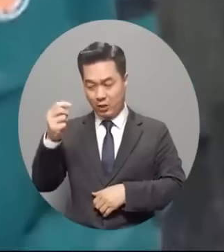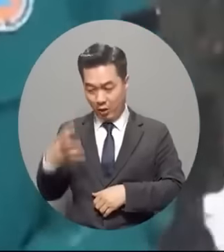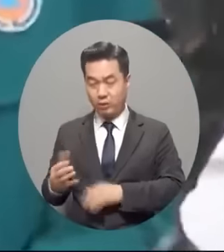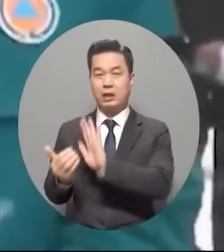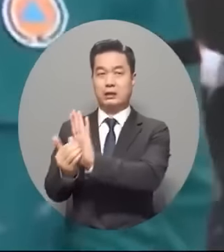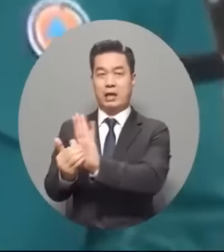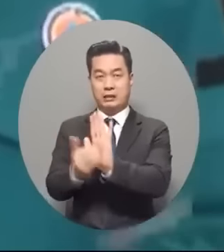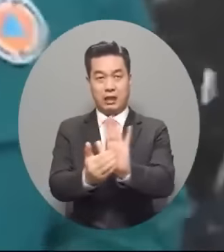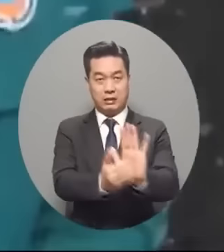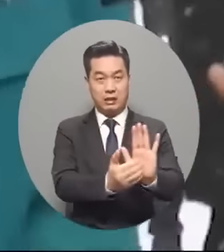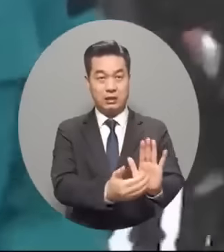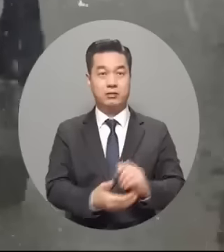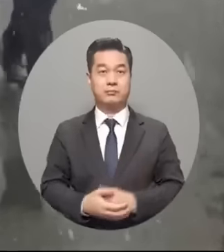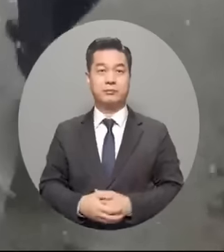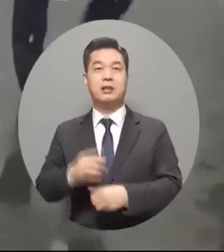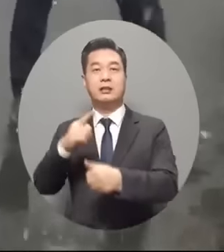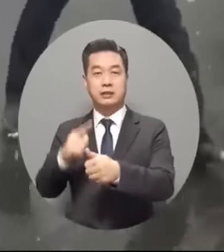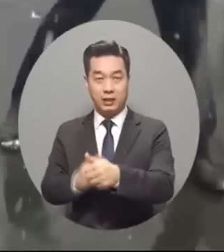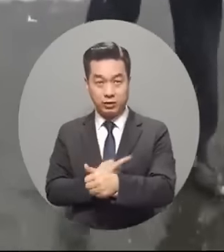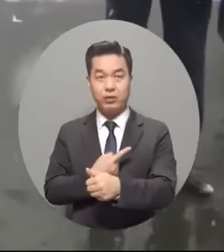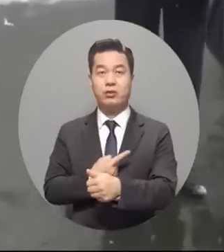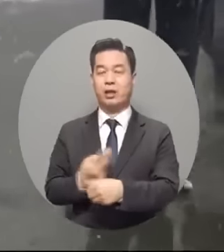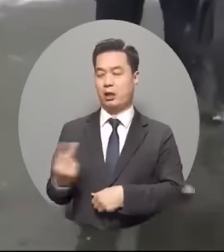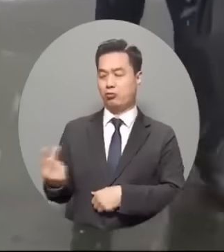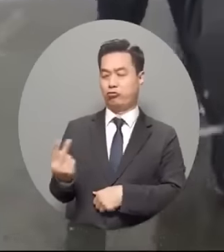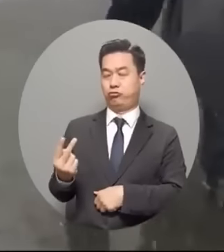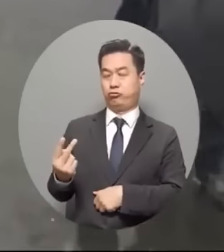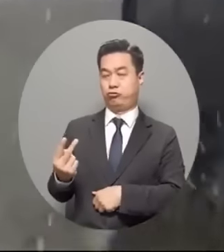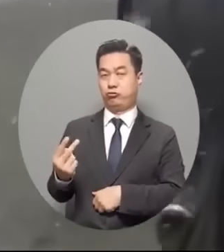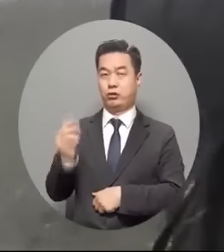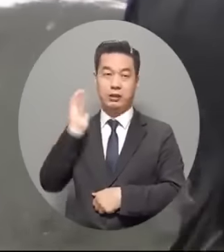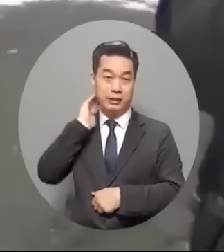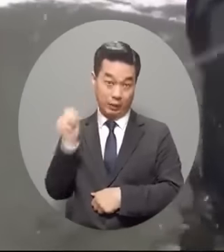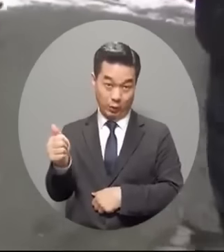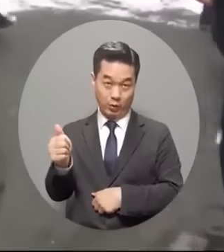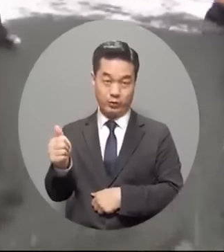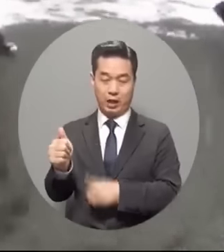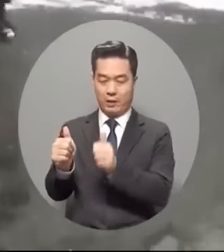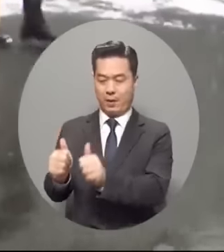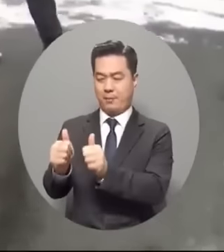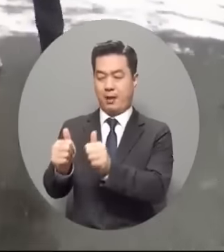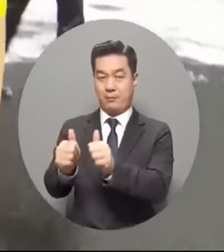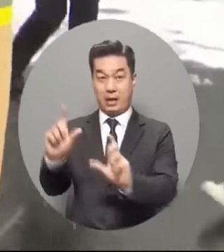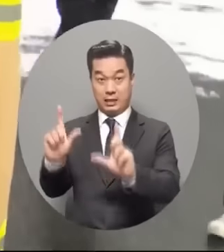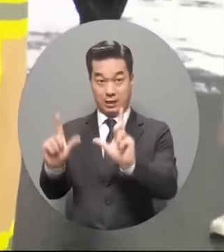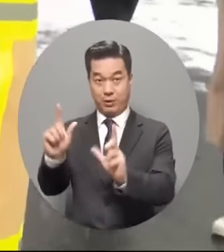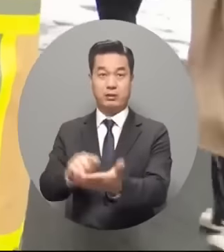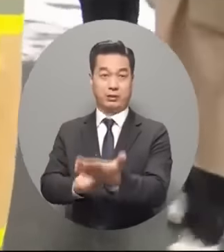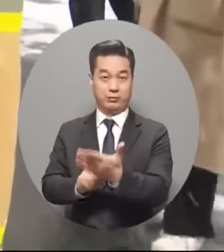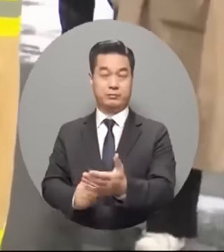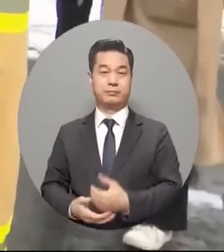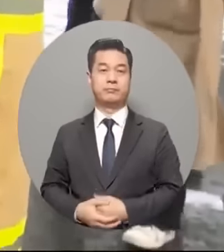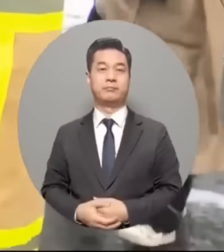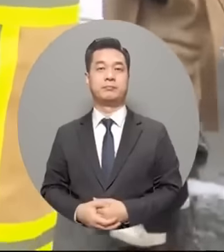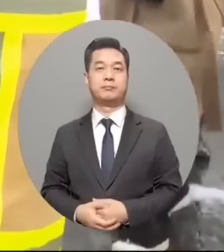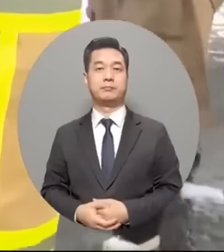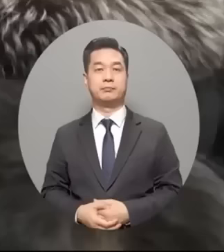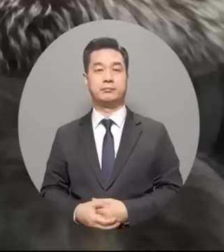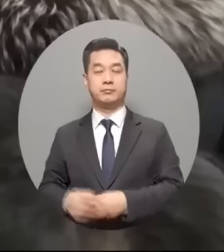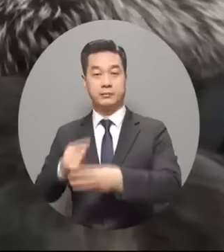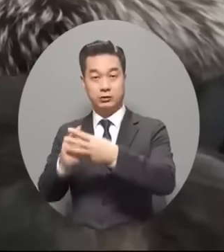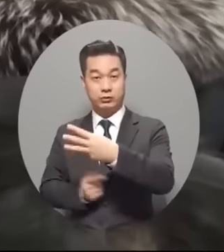제지당합니다. 자연스럽게 윤 대통령과 한 위원장, 두 사람의 동행 장면이 부각됐습니다. 윤